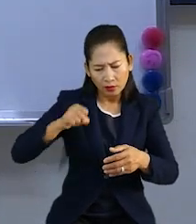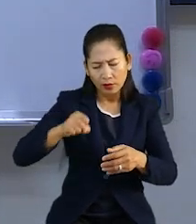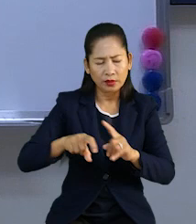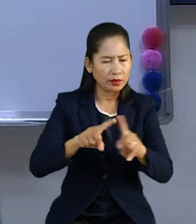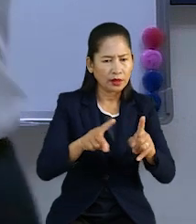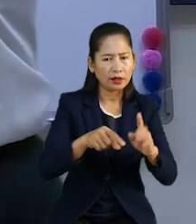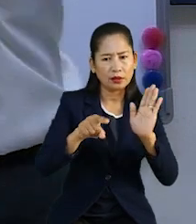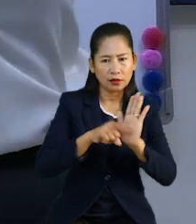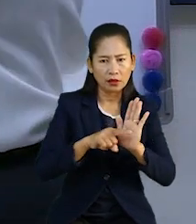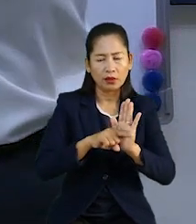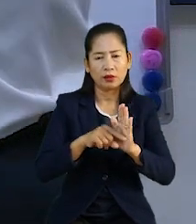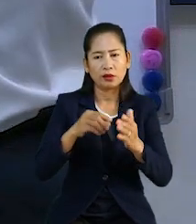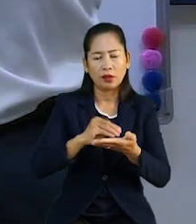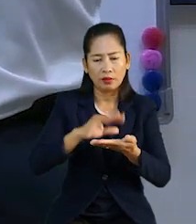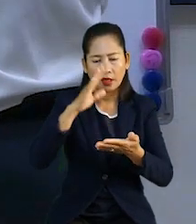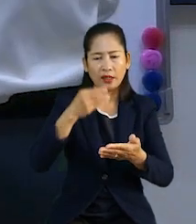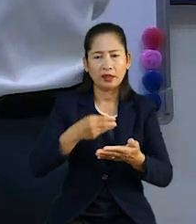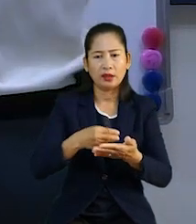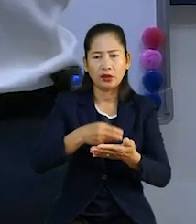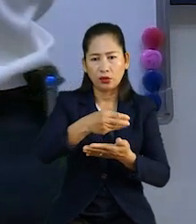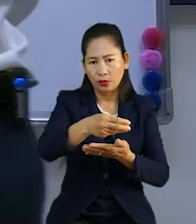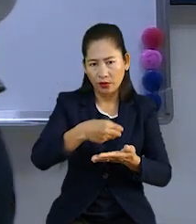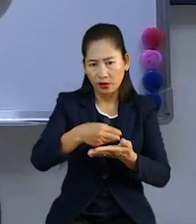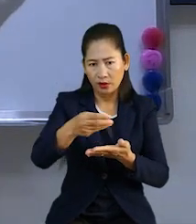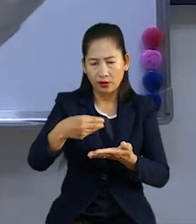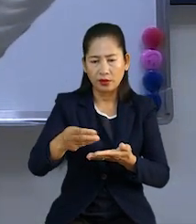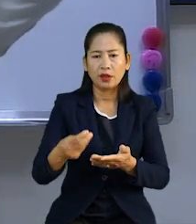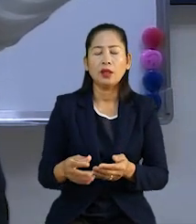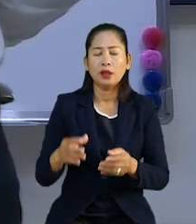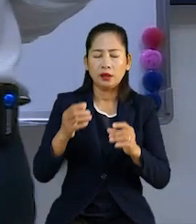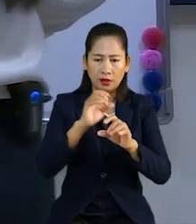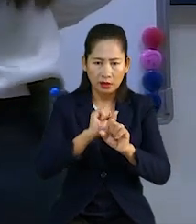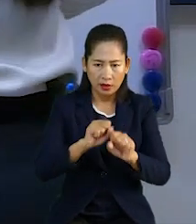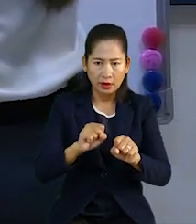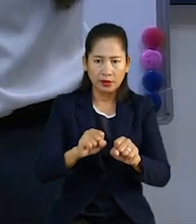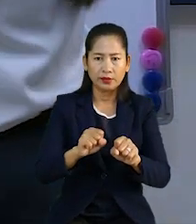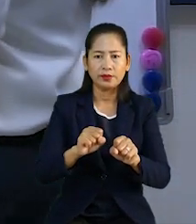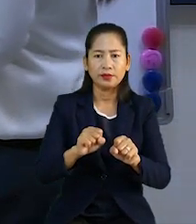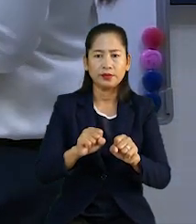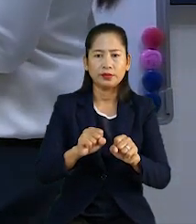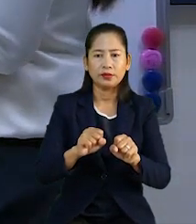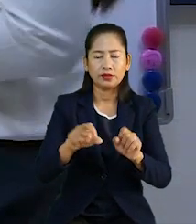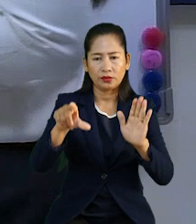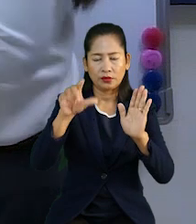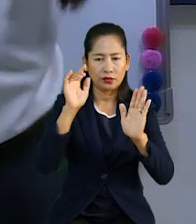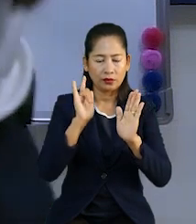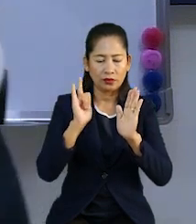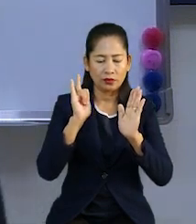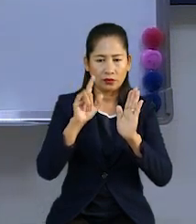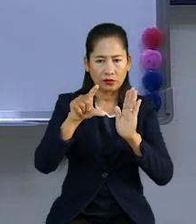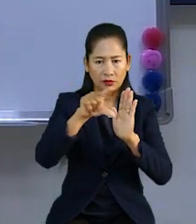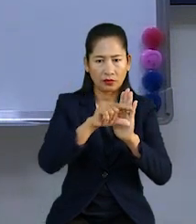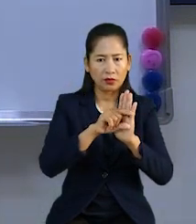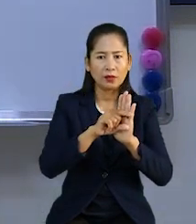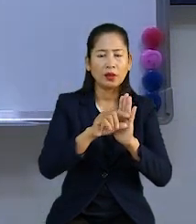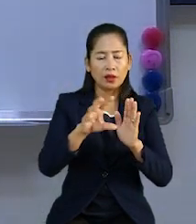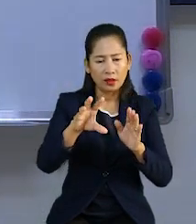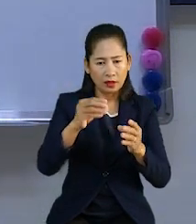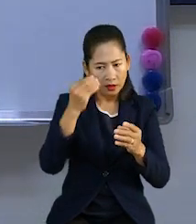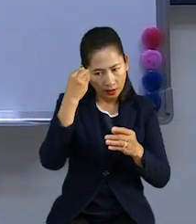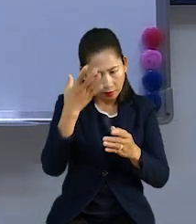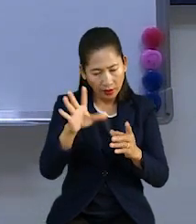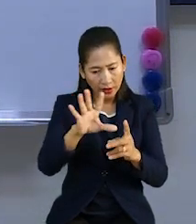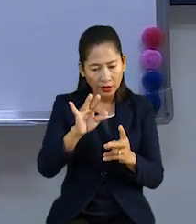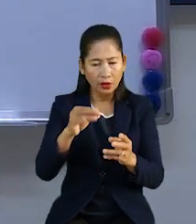tự đọa nâng cho mùi nâng đồng lấy nây tùm nình chà chẳng dương ai cùng đọc bàn thá đọc bày rột bà áp